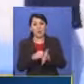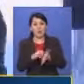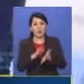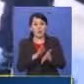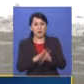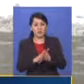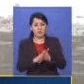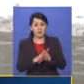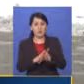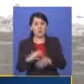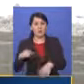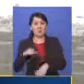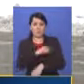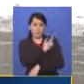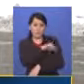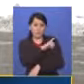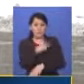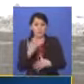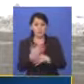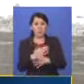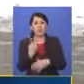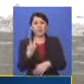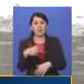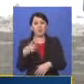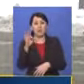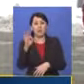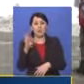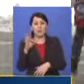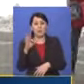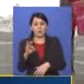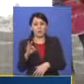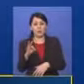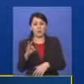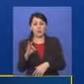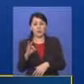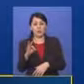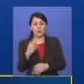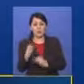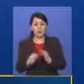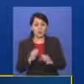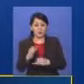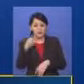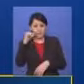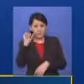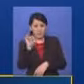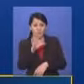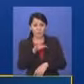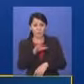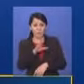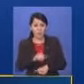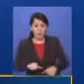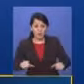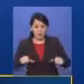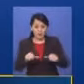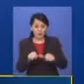среди лиц, обратившихся за медицинской помощью, еще 22% выявлено среди контактных. Вчера состоялась межведомственная комиссия